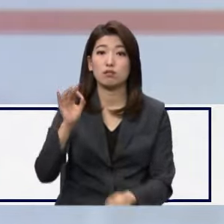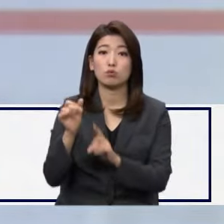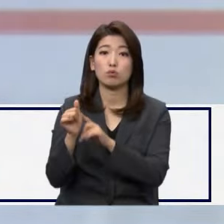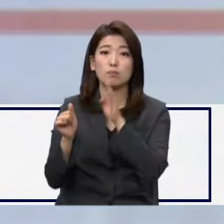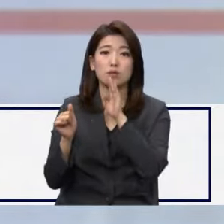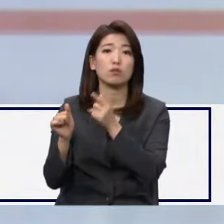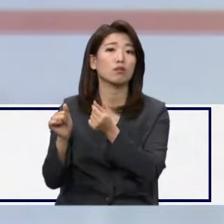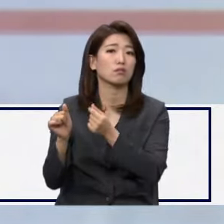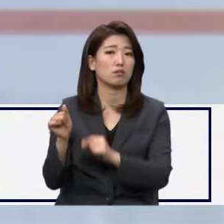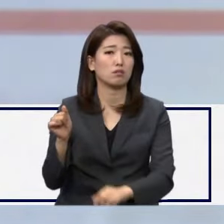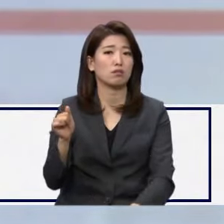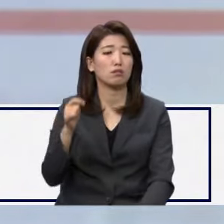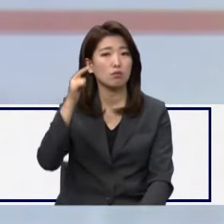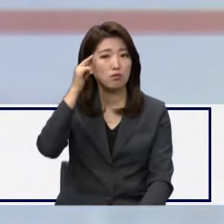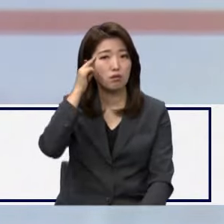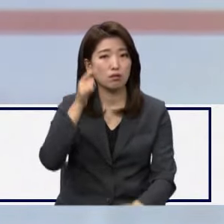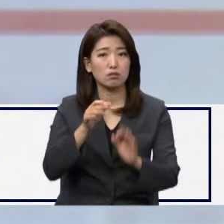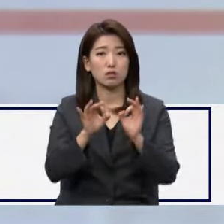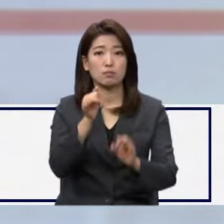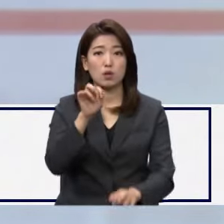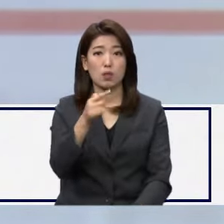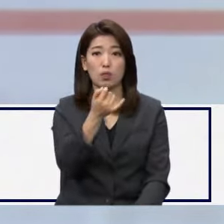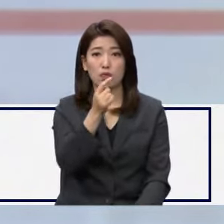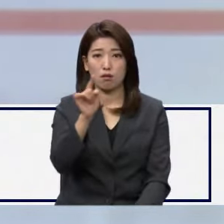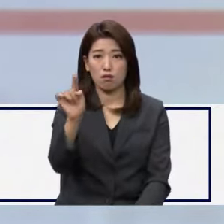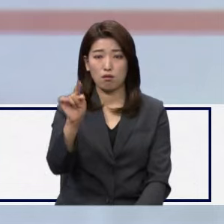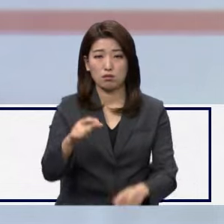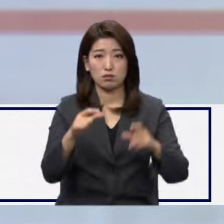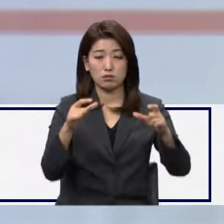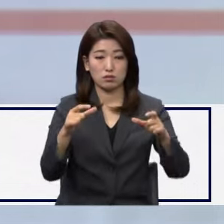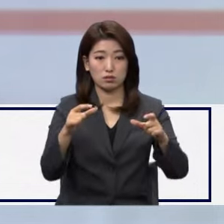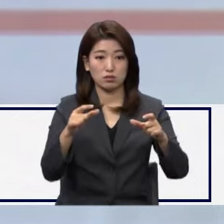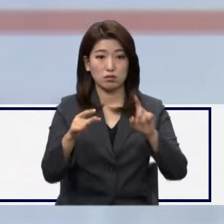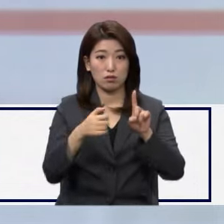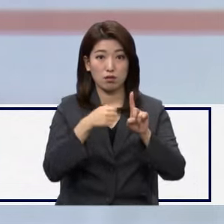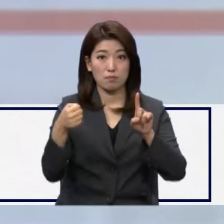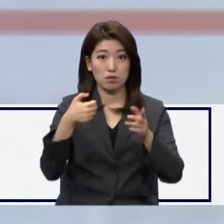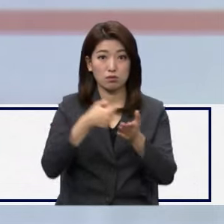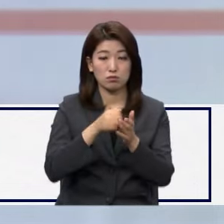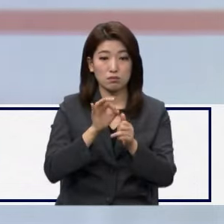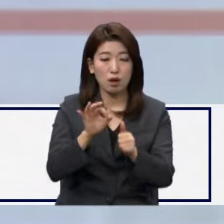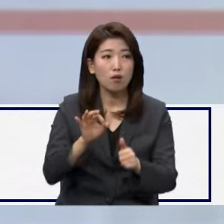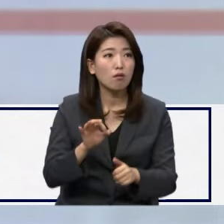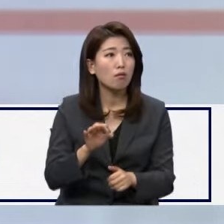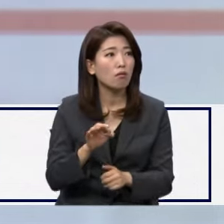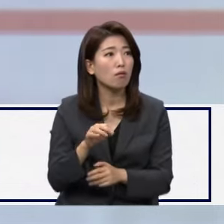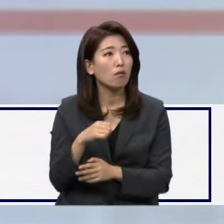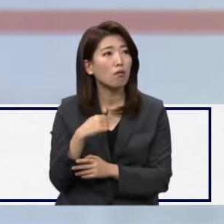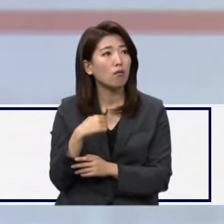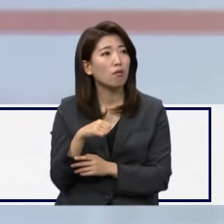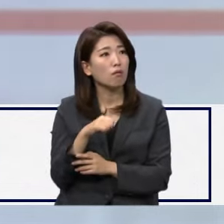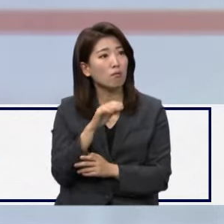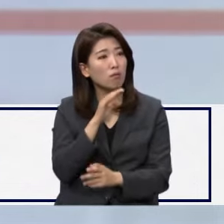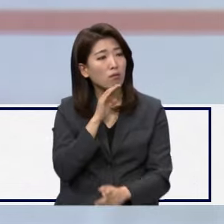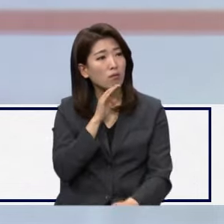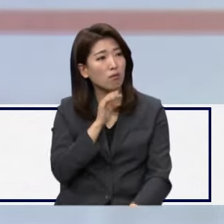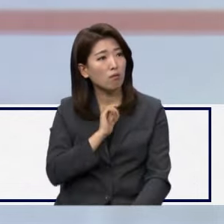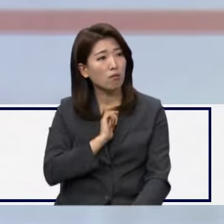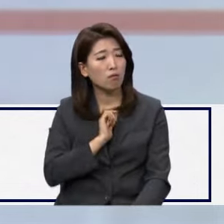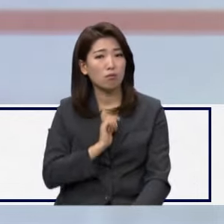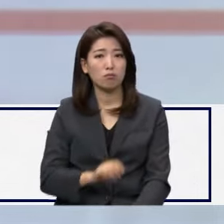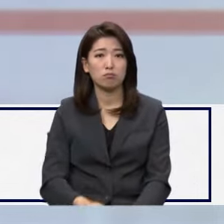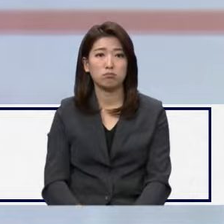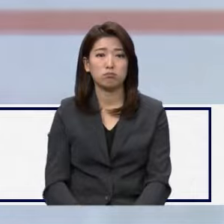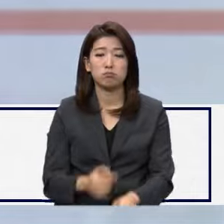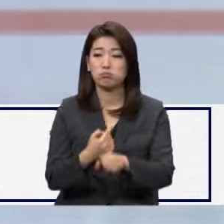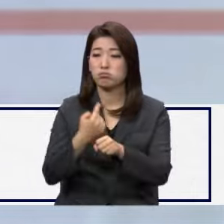김연아 의원이 저 공천 받을 때 단수 공천 때 저도 좀 의아했거든요 작년에 그 그 4천만 원 그 선거